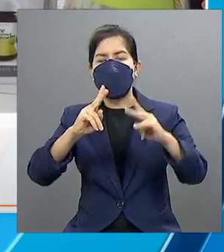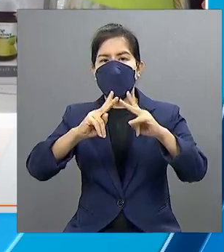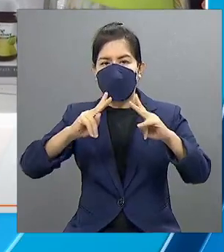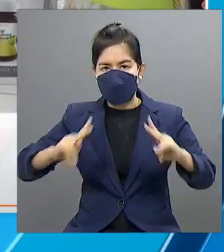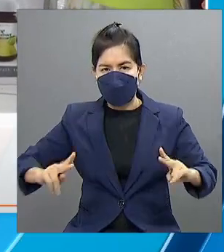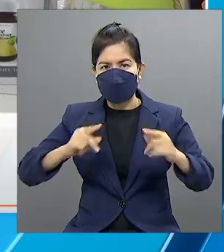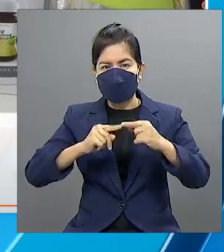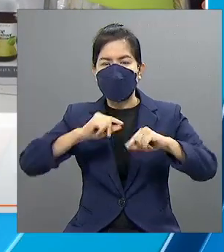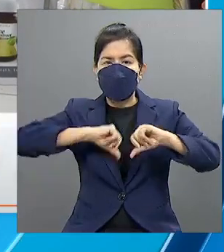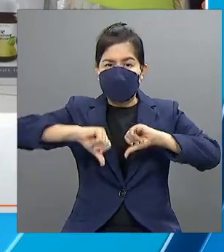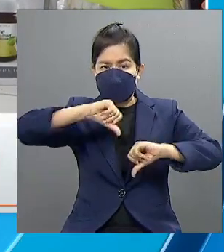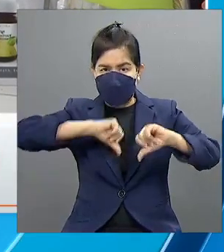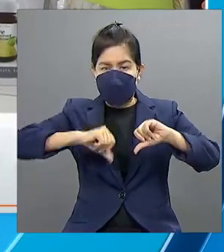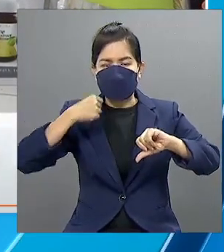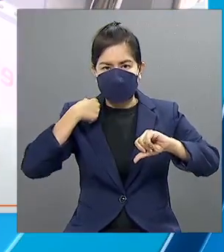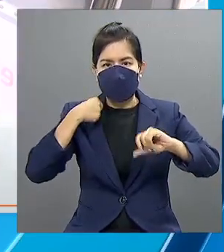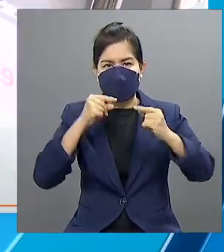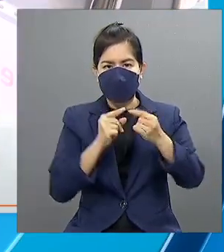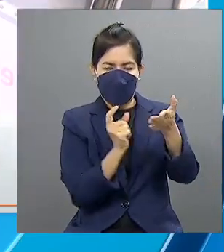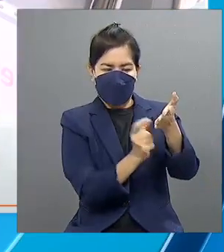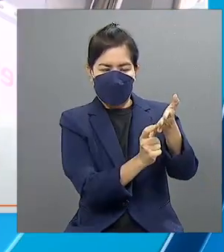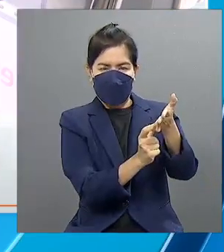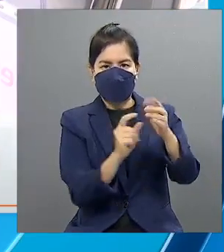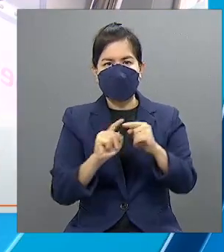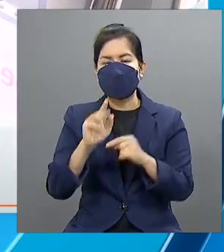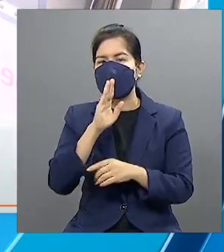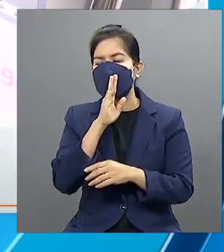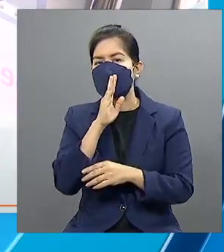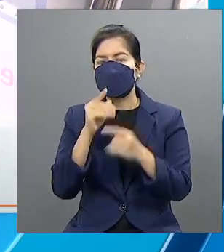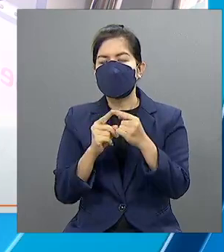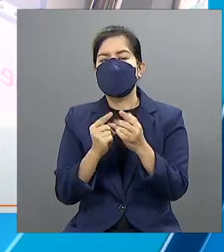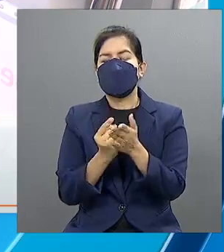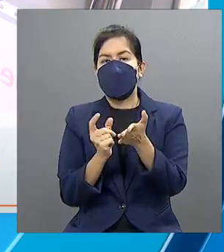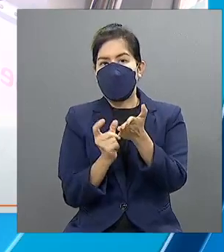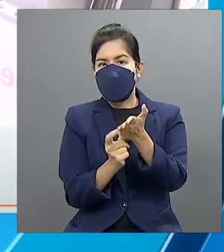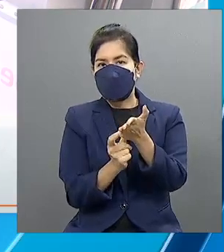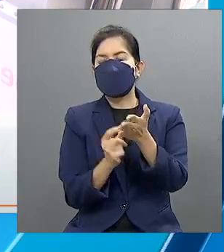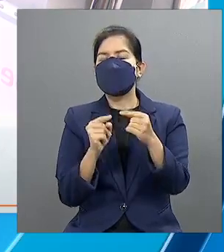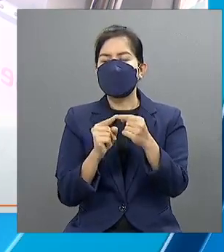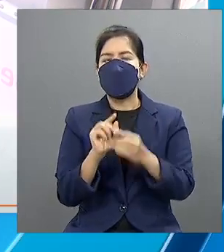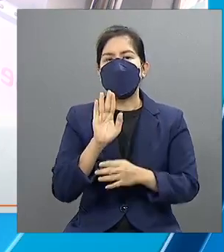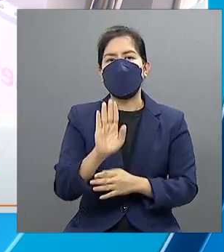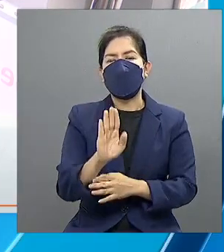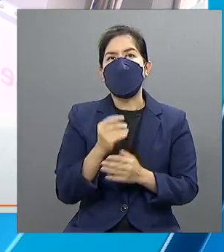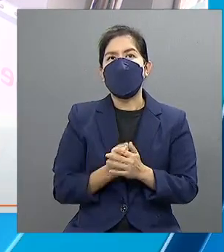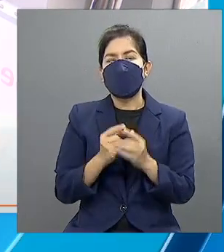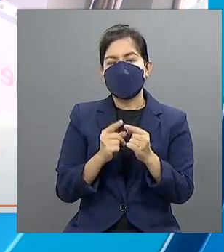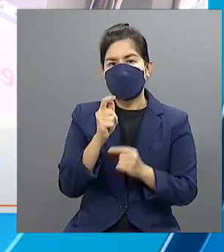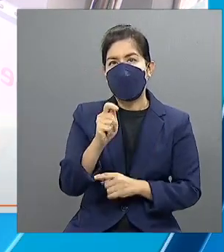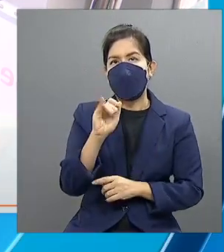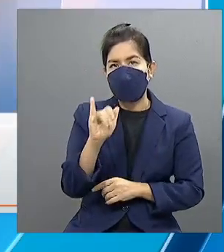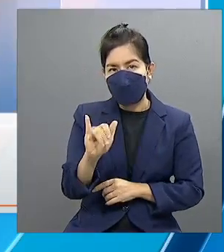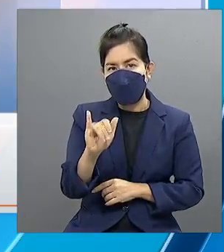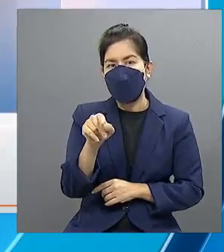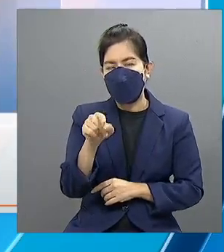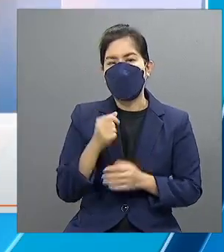จะมีระบุเพียงแต่ว่ามาตรฐานขององค์การอาหารและยาคณะกรรมการอาหารและยาแล้วก็สมอของประเทศไทยเนี่ย